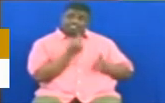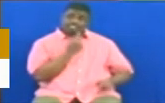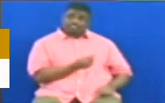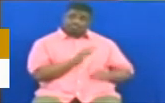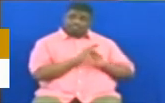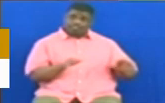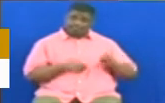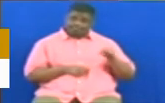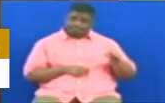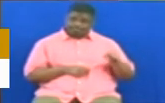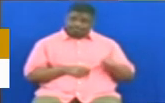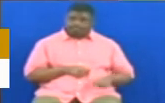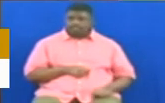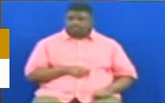tayari,